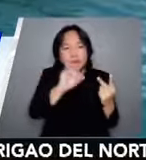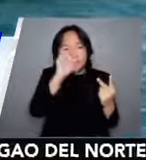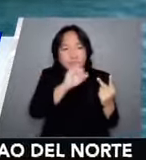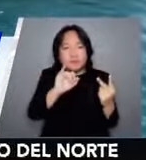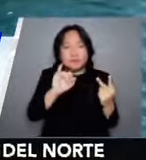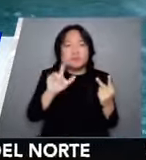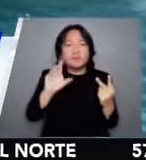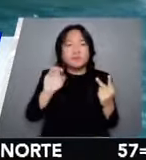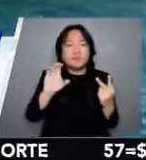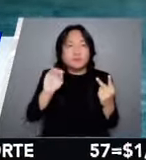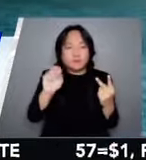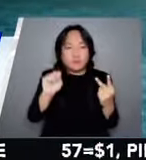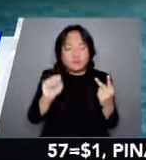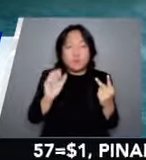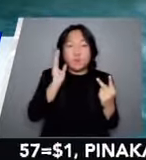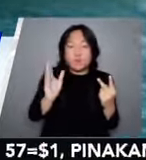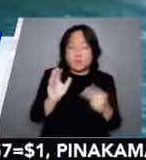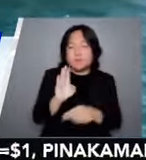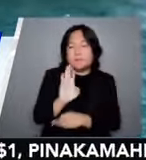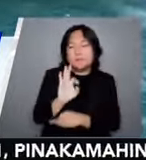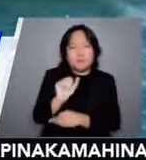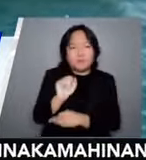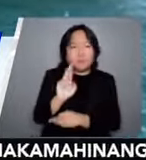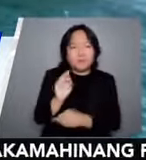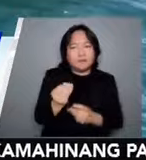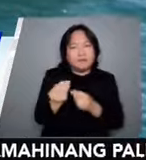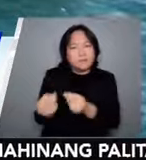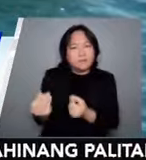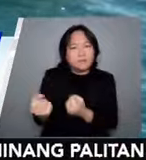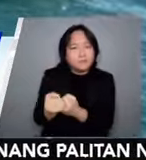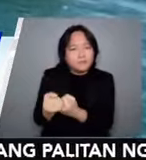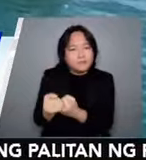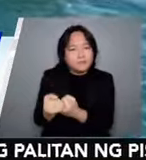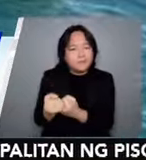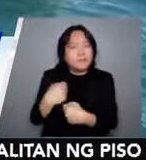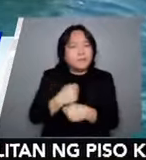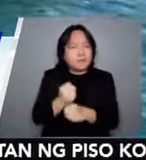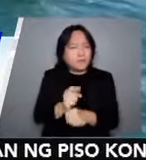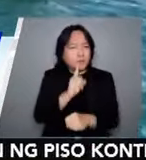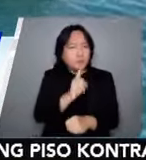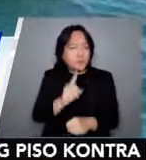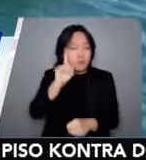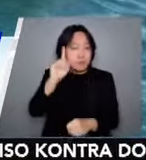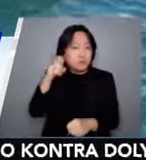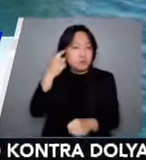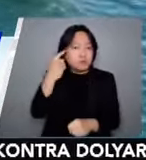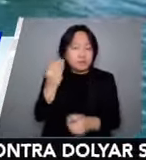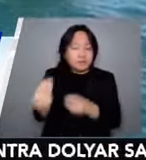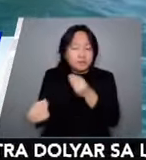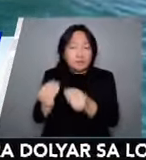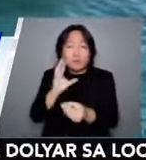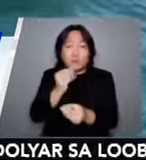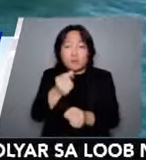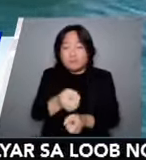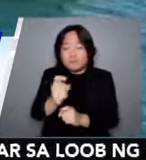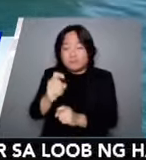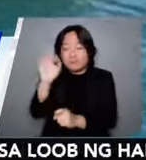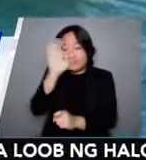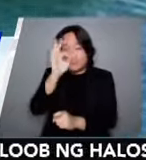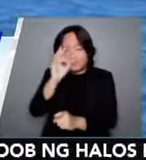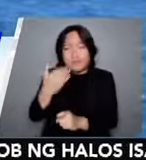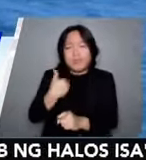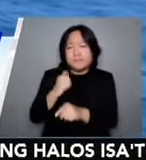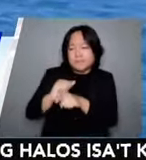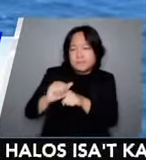BFAR. Sisiguraduhin daw ng gobyerno na may sapat na kagamitan at training ang mga mangingisdang Pinoy para mapakinabangan nila ang